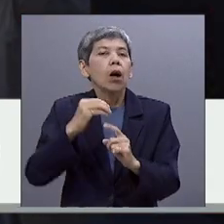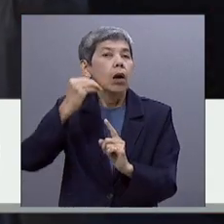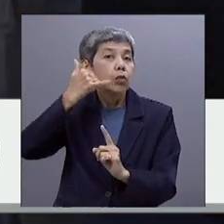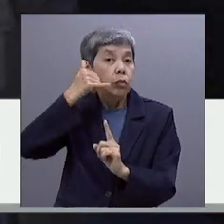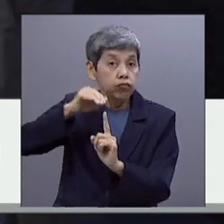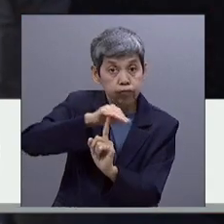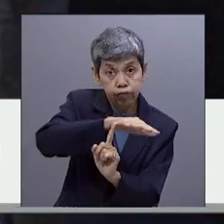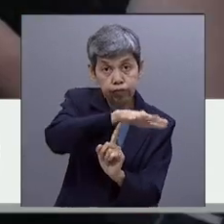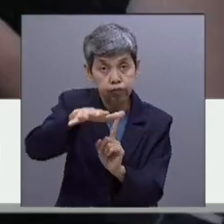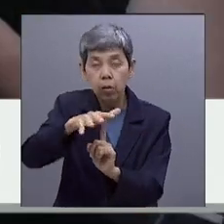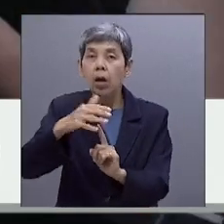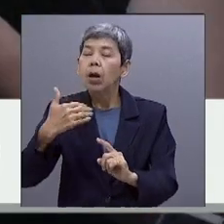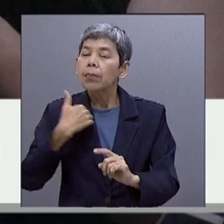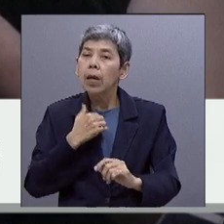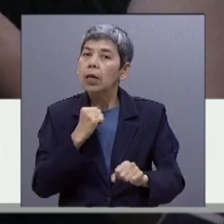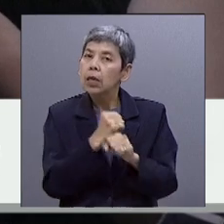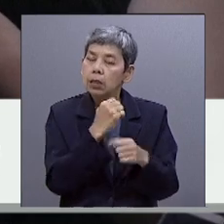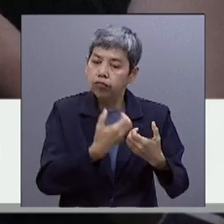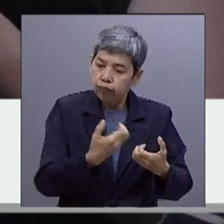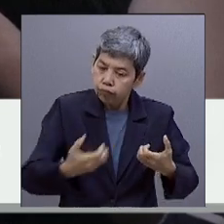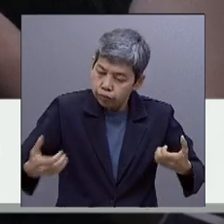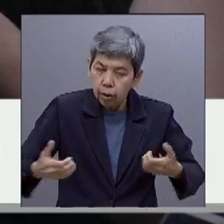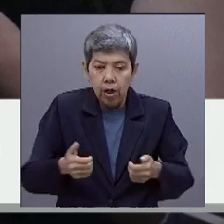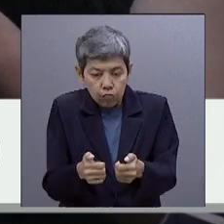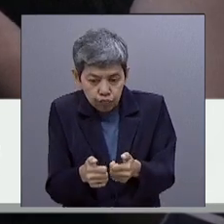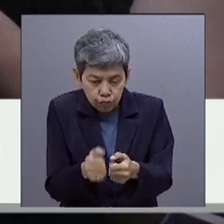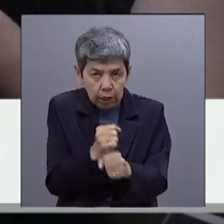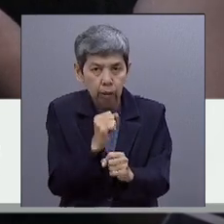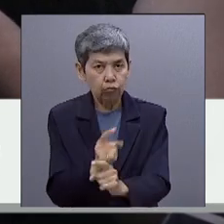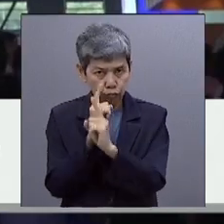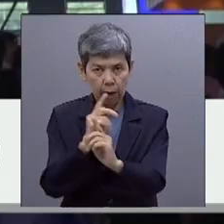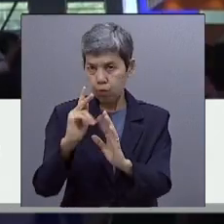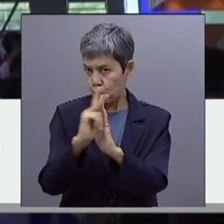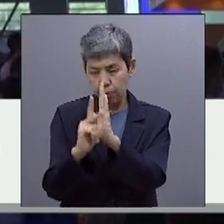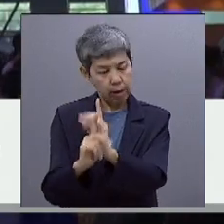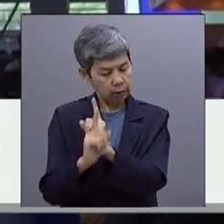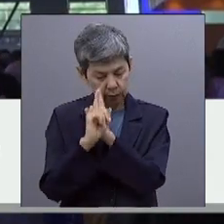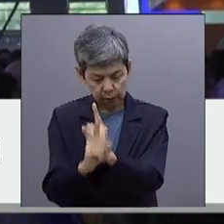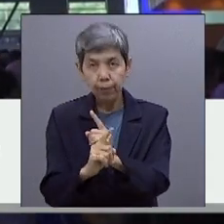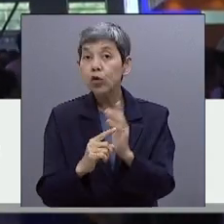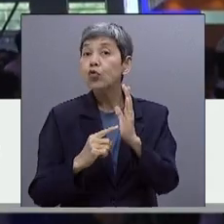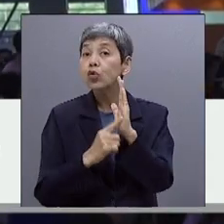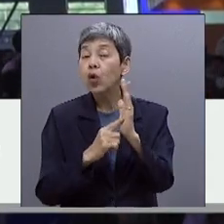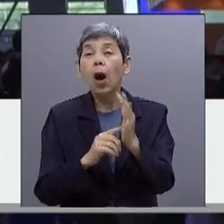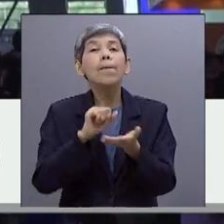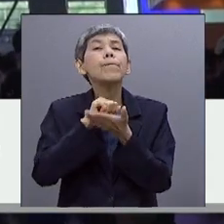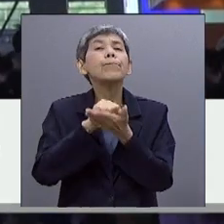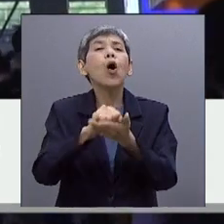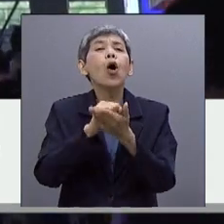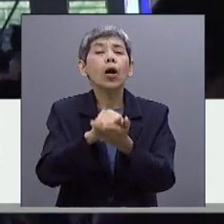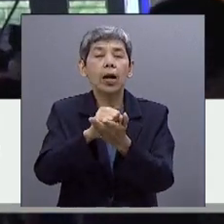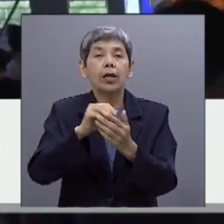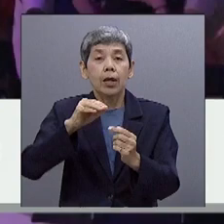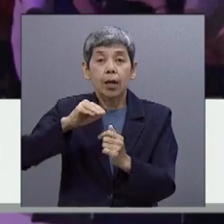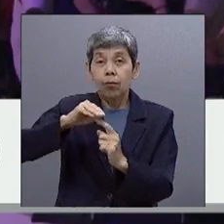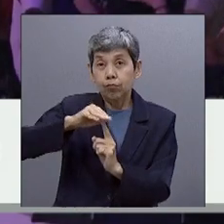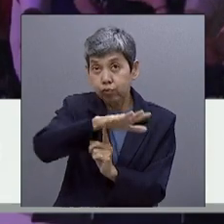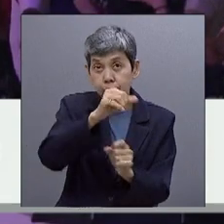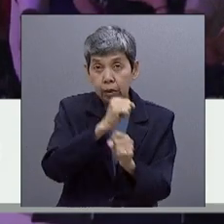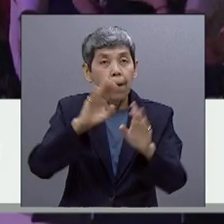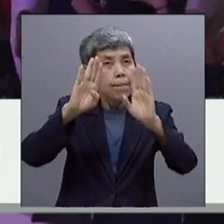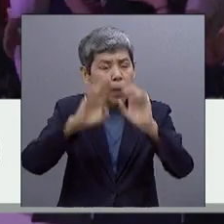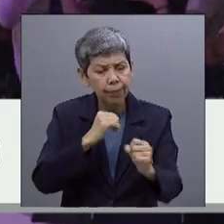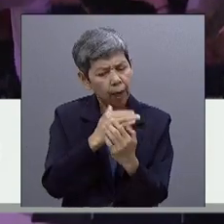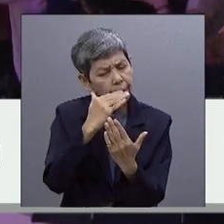ไม่ว่าจะเป็นผู้ผลิตและจำหน่ายเกมจะต้องปฏิบัติตามกฎหมายอย่างเช่นผู้ให้บริการสื่อสังคมออนไลน์เนี่ยจะต้องทำรูปแบบ